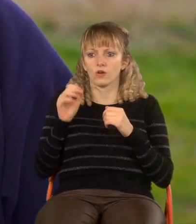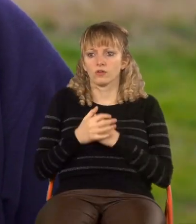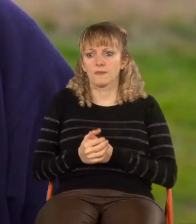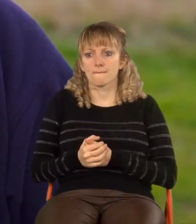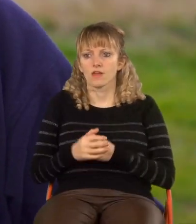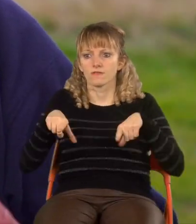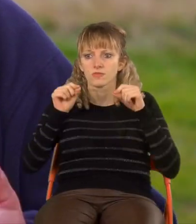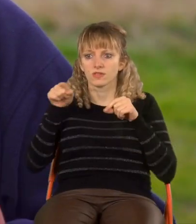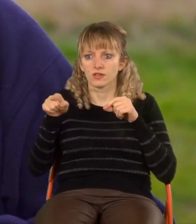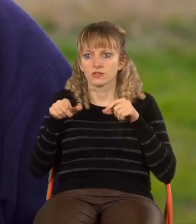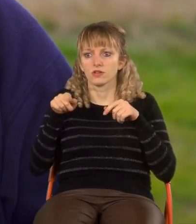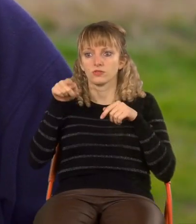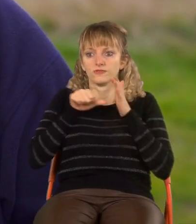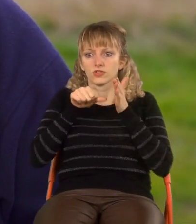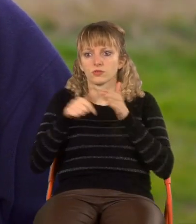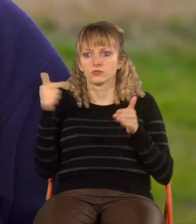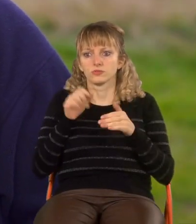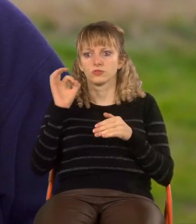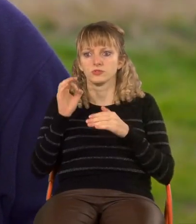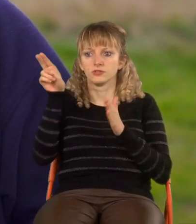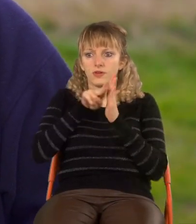musimy też dobrze zaplanować tą taką trasę